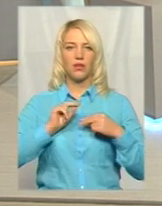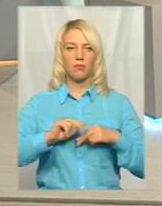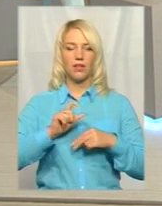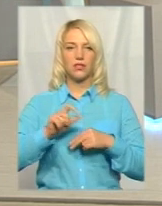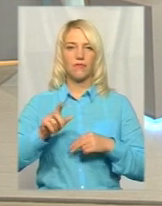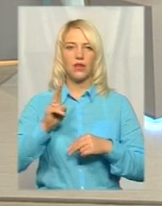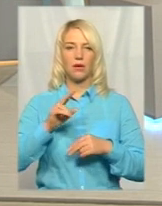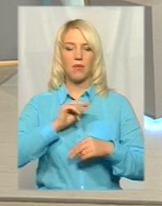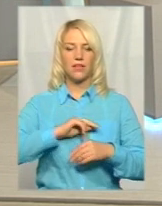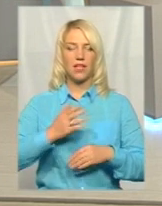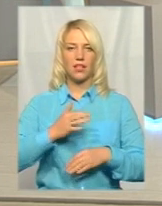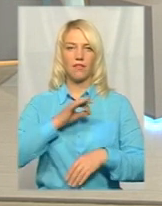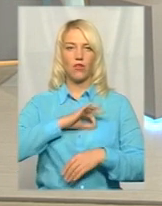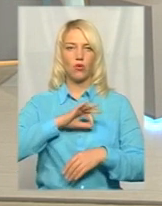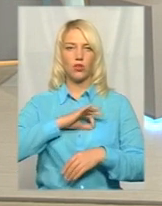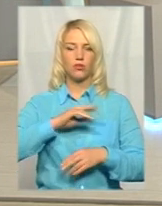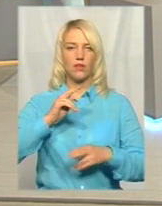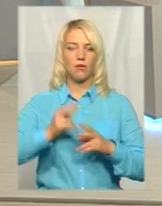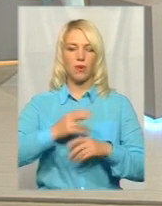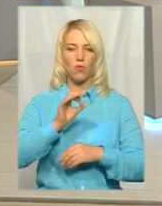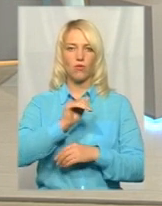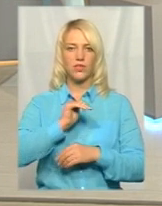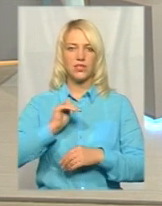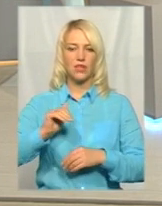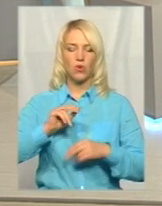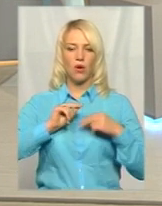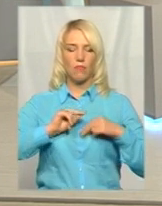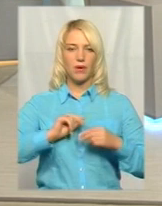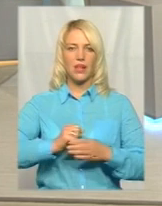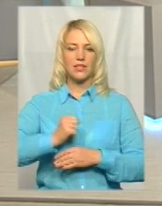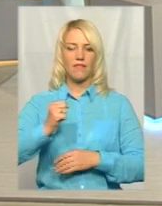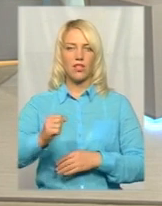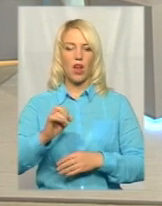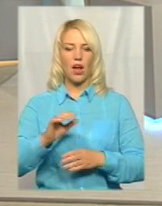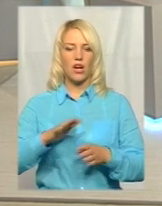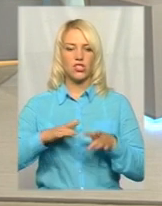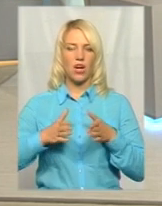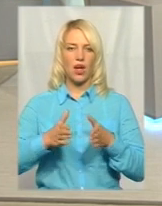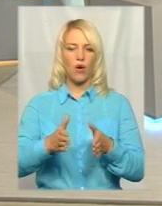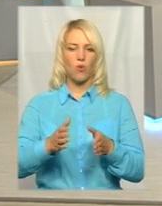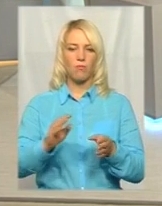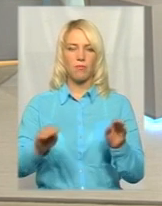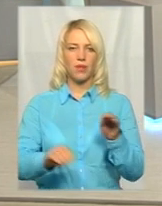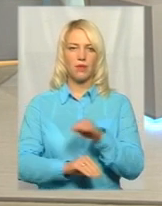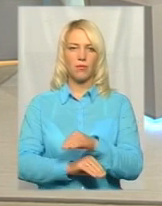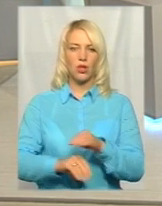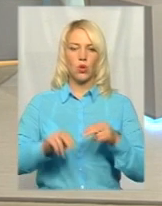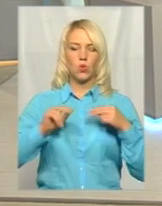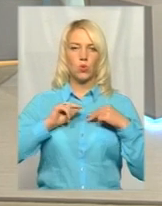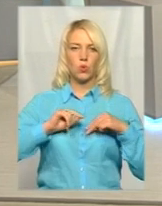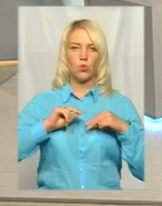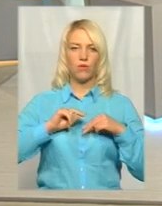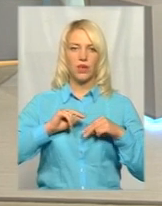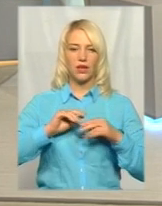праця яких використовувалася без офіційного працевлаштування, а шляхом підміни трудових відносин договорами